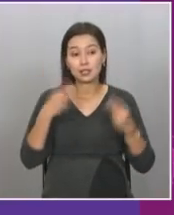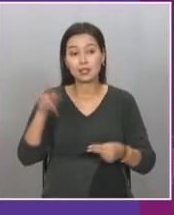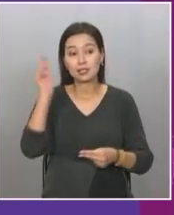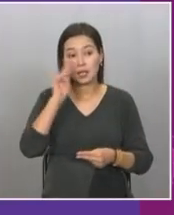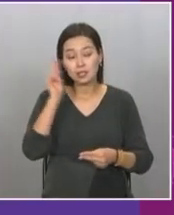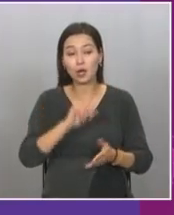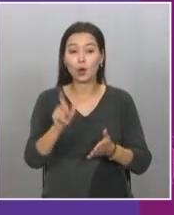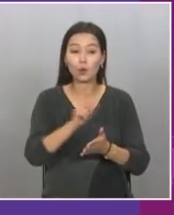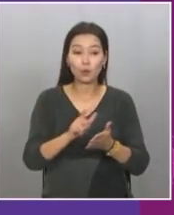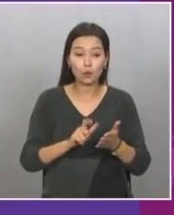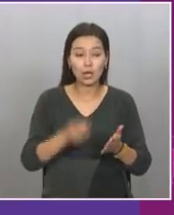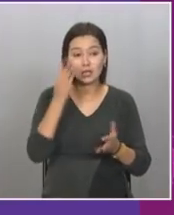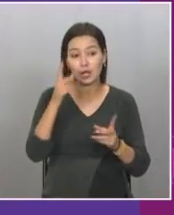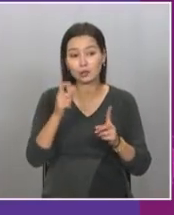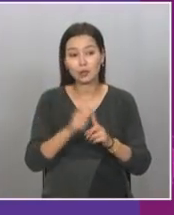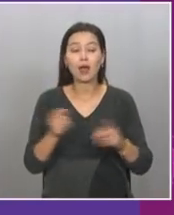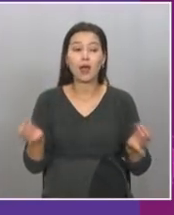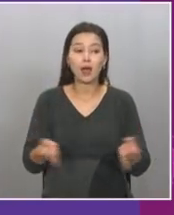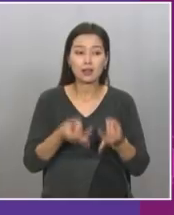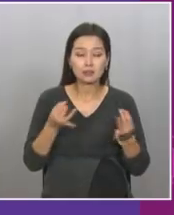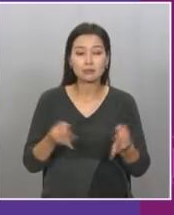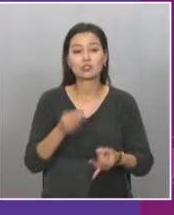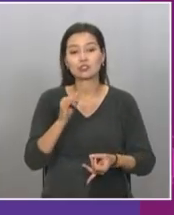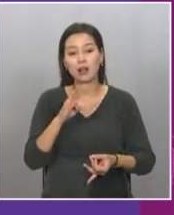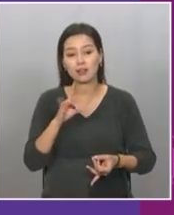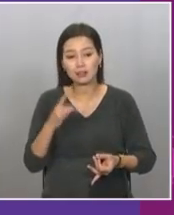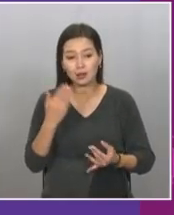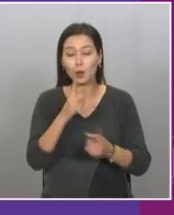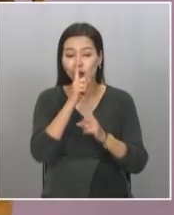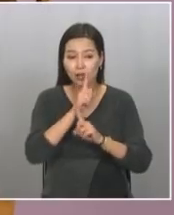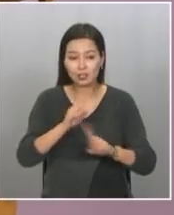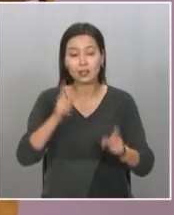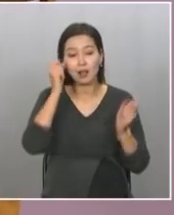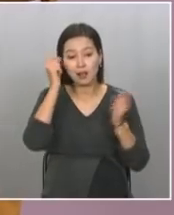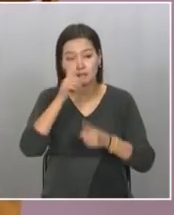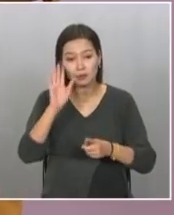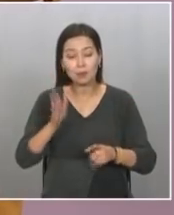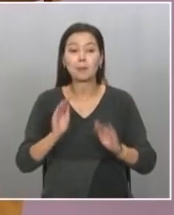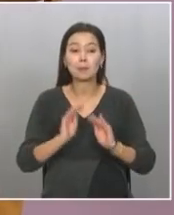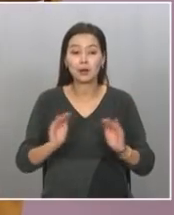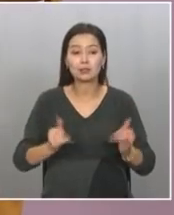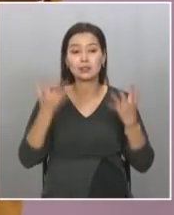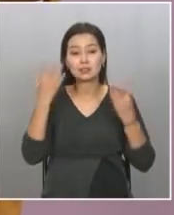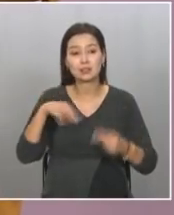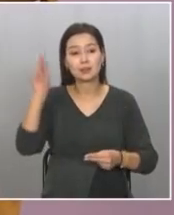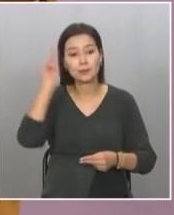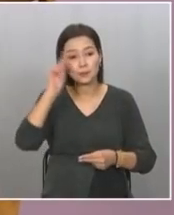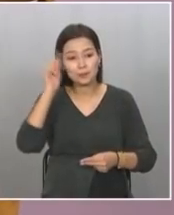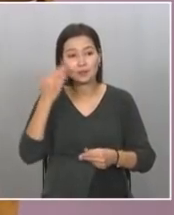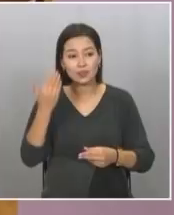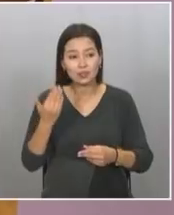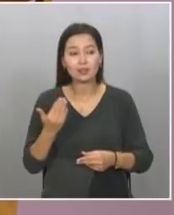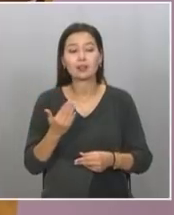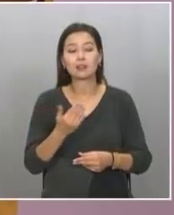өлең, нақыл сөз, әңгіменің жанрлық ерекшеліктерін анықтайсыңдар. Балалар, бүгінгі сабағымызды жұмбақ